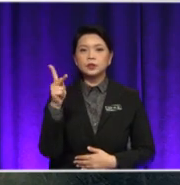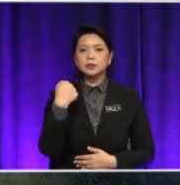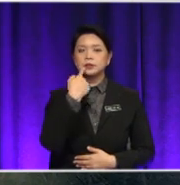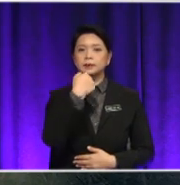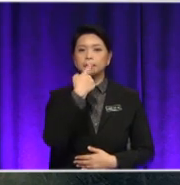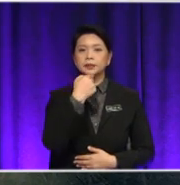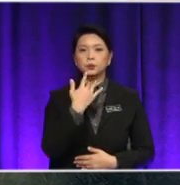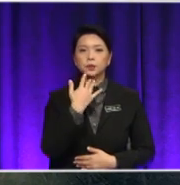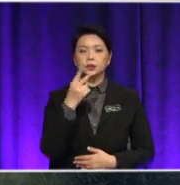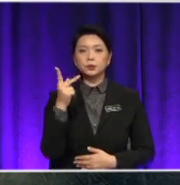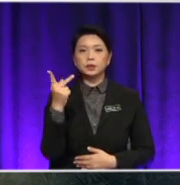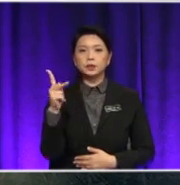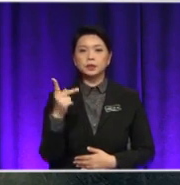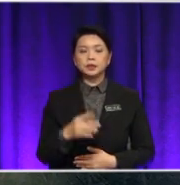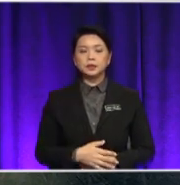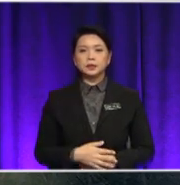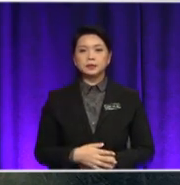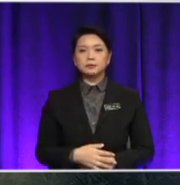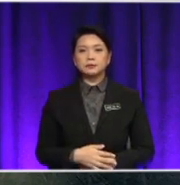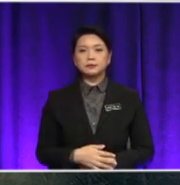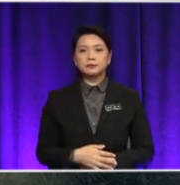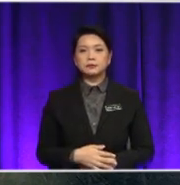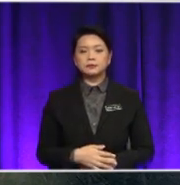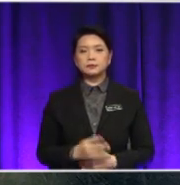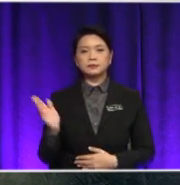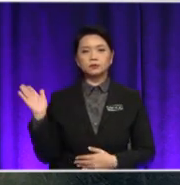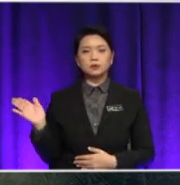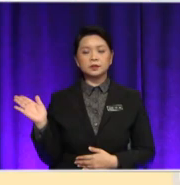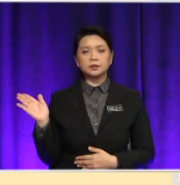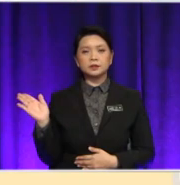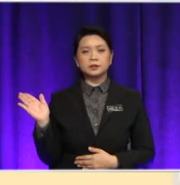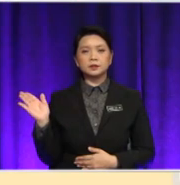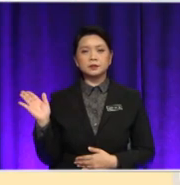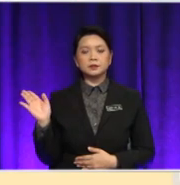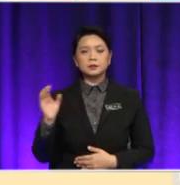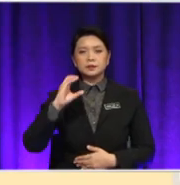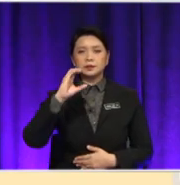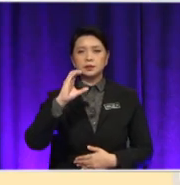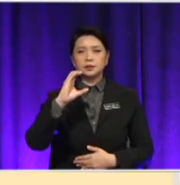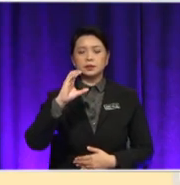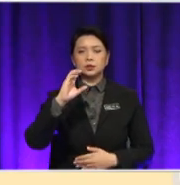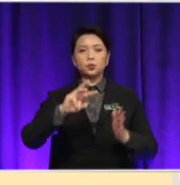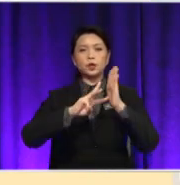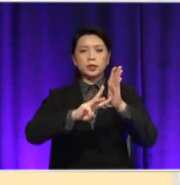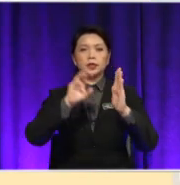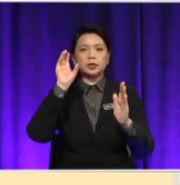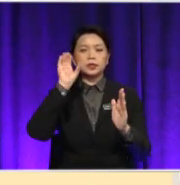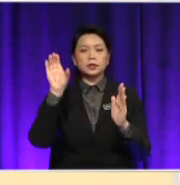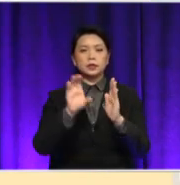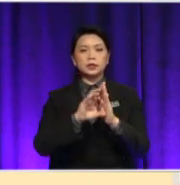kuning? Kuning. Lavanya. Okey, Lavanya. Lavanya. C ni mewakili gambar mana? Lavanya.